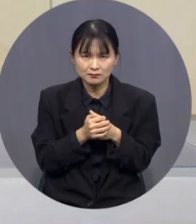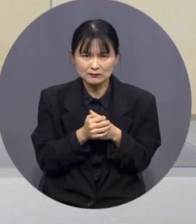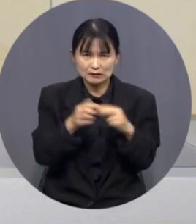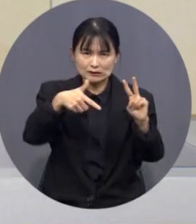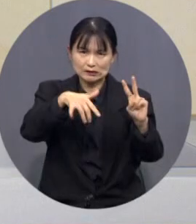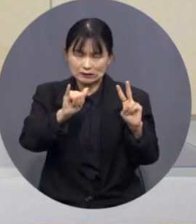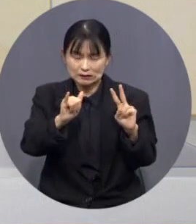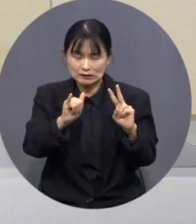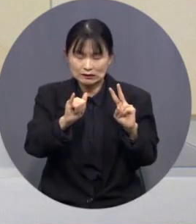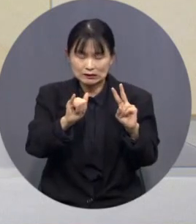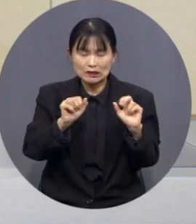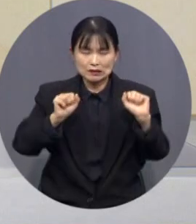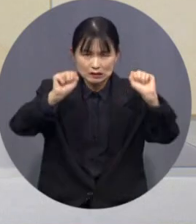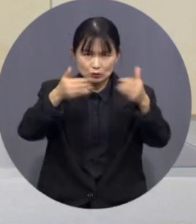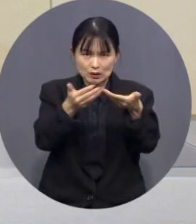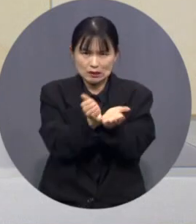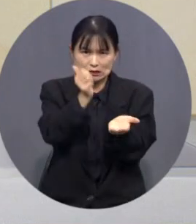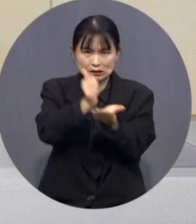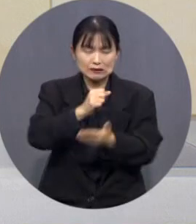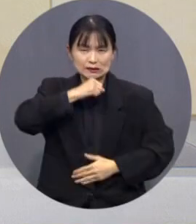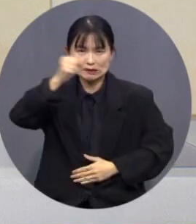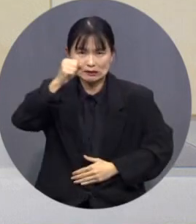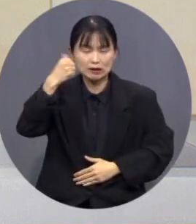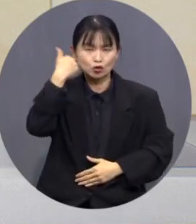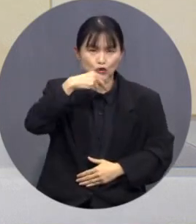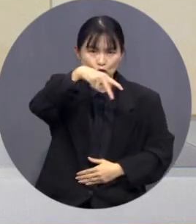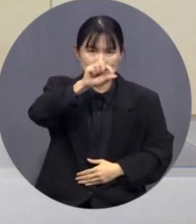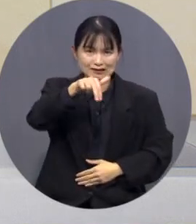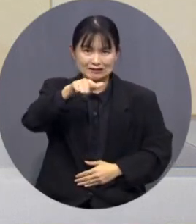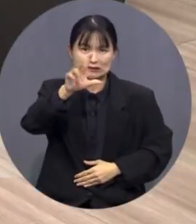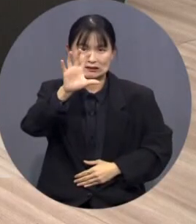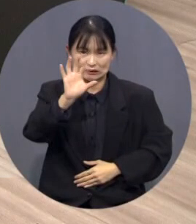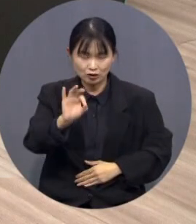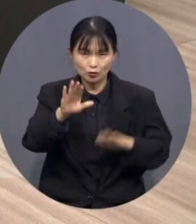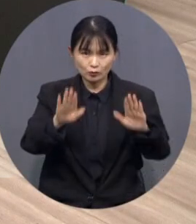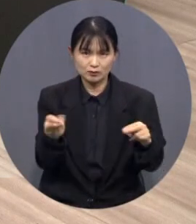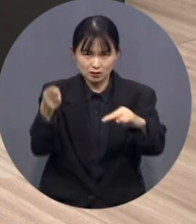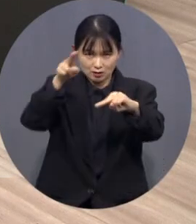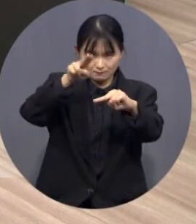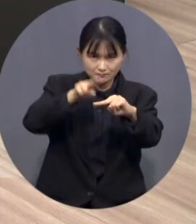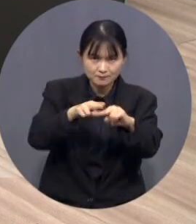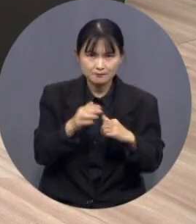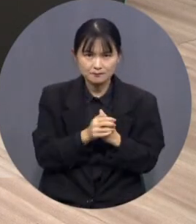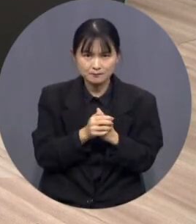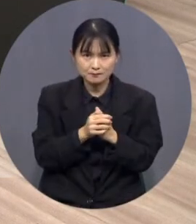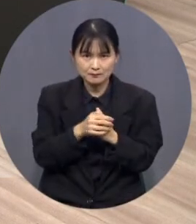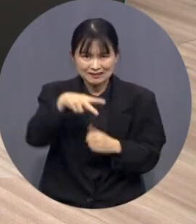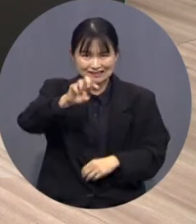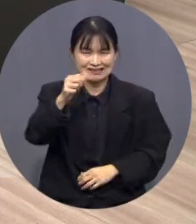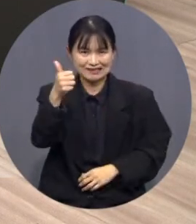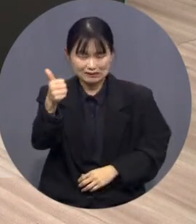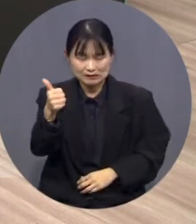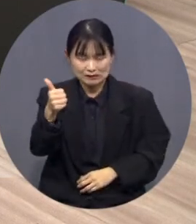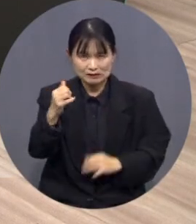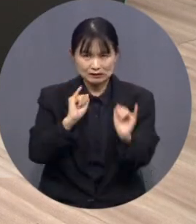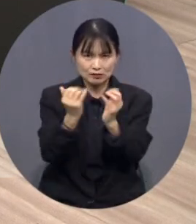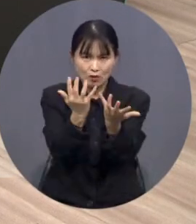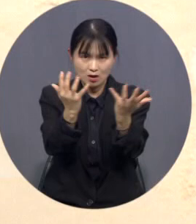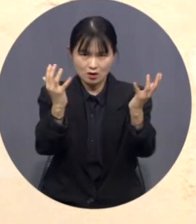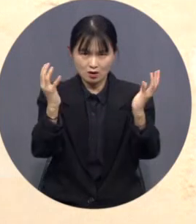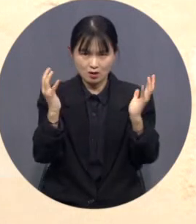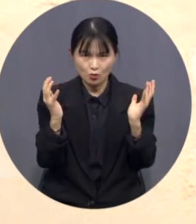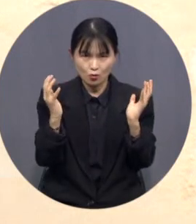민선이기 제주도체육회장에 당선된 신진성 회장이 오늘 취임했습니다. 신 회장은 취임 기자회견을